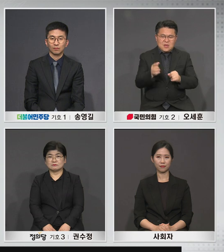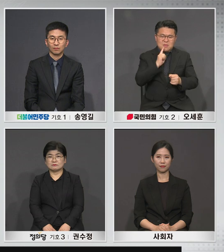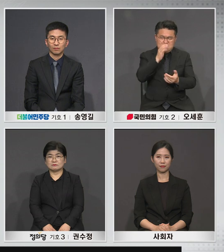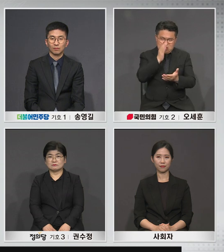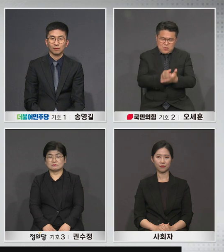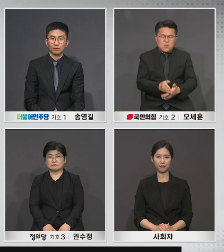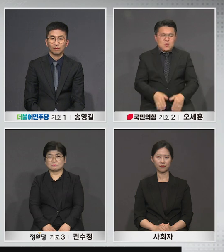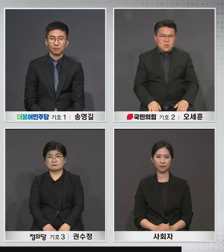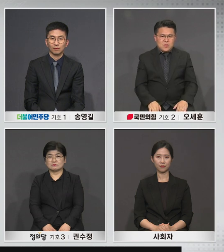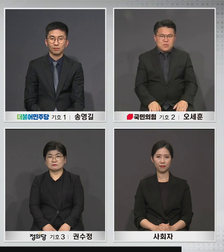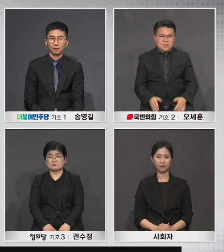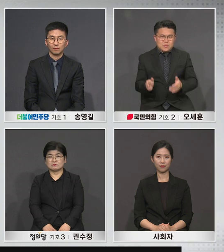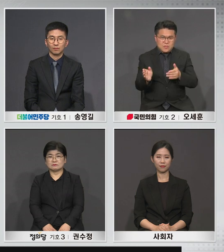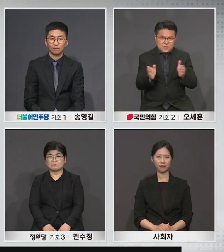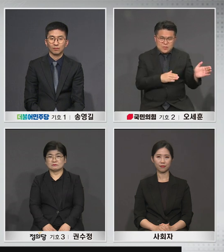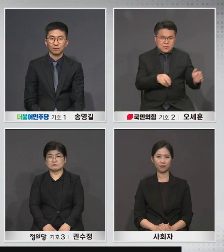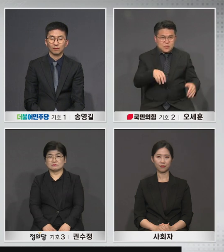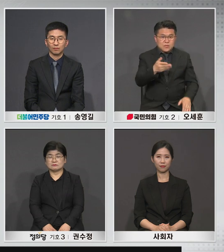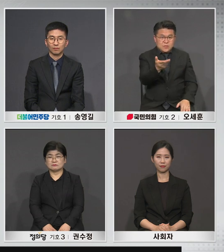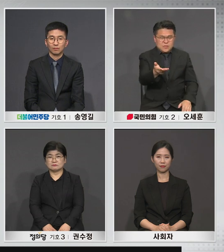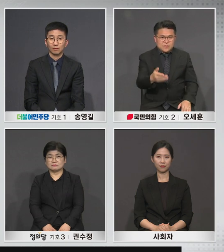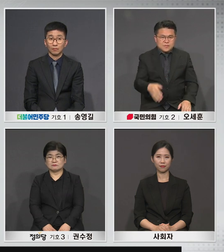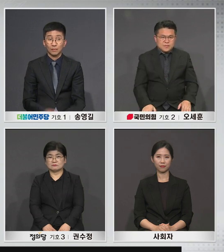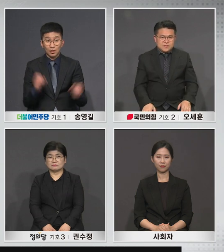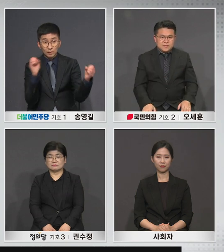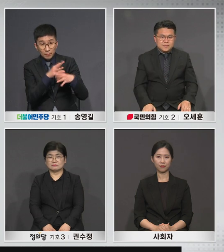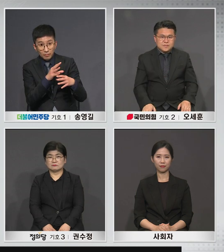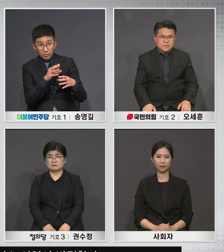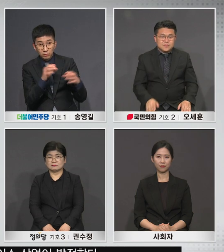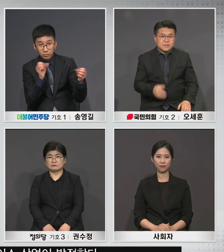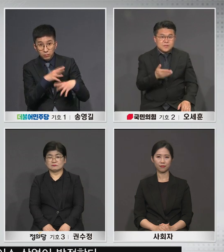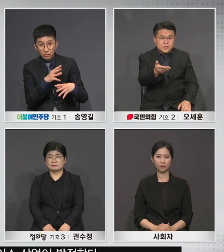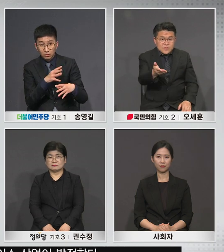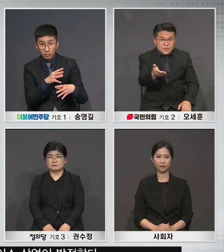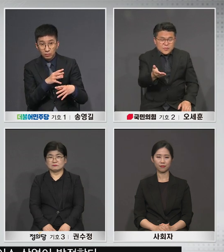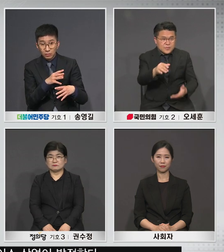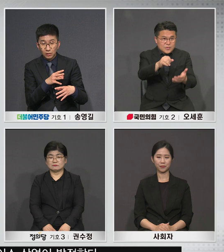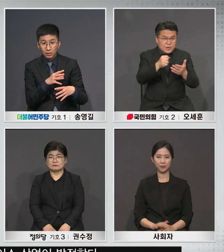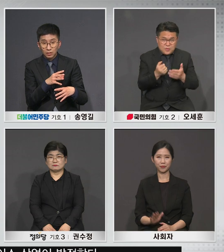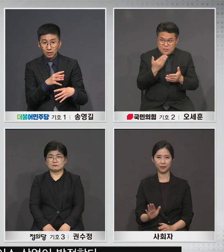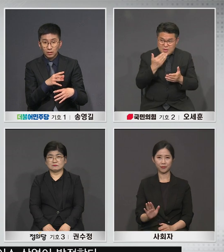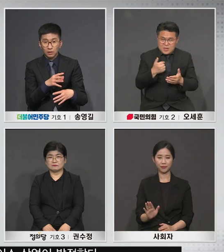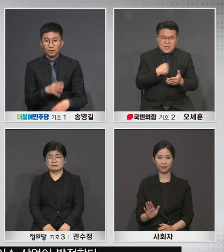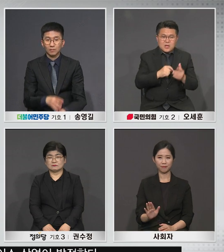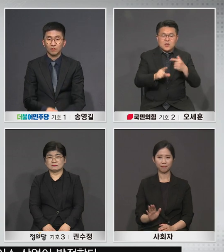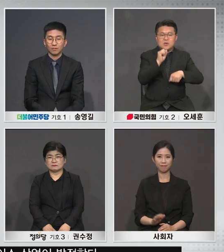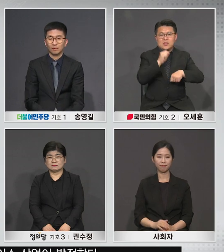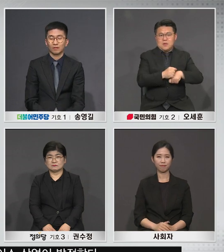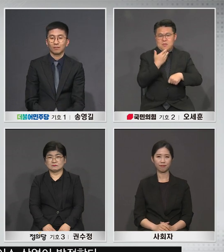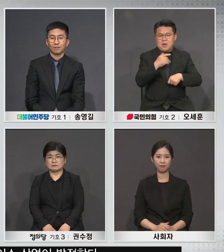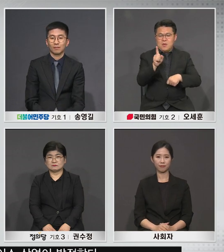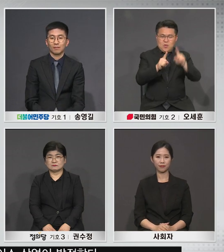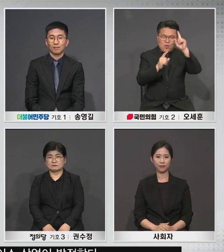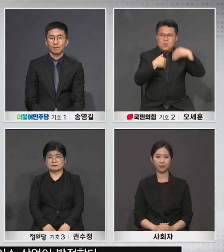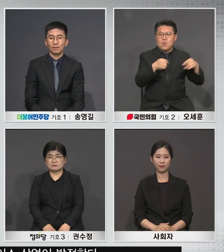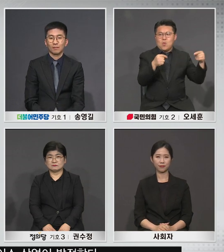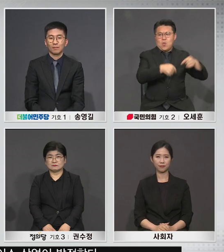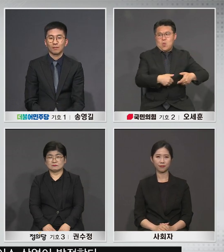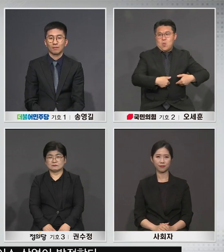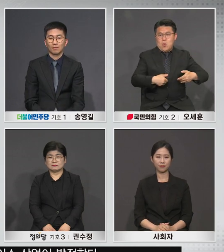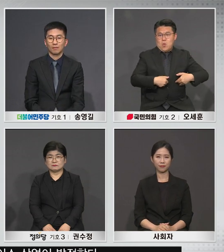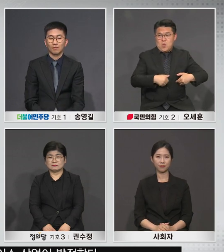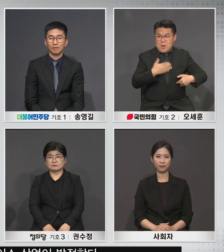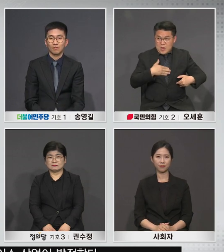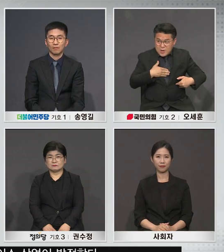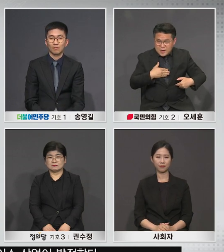하셨으면 좋겠습니다. 또 송영길 후보가 유치할 수 있으면 저는 더 잘 유치할 수 있는 게 정부와의 협업이 꼭 필요한 작업이거든요.